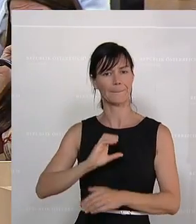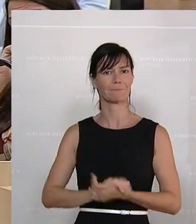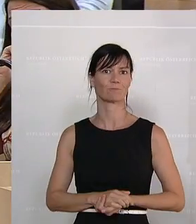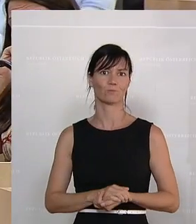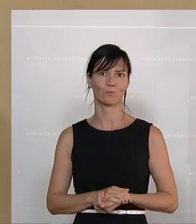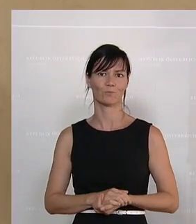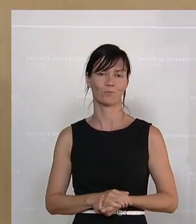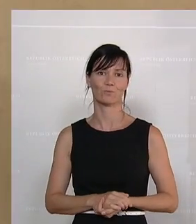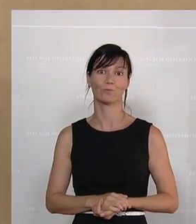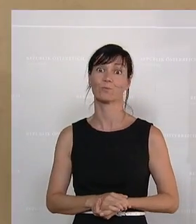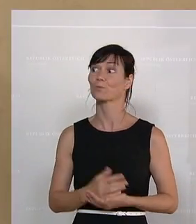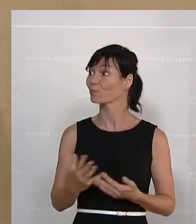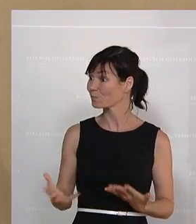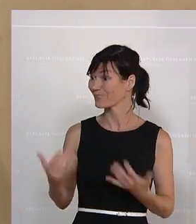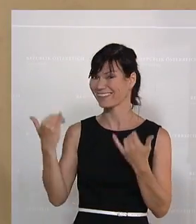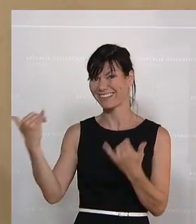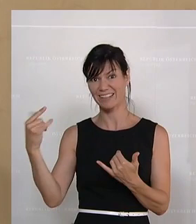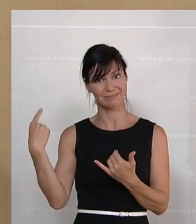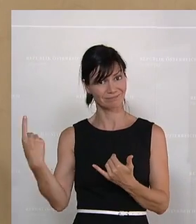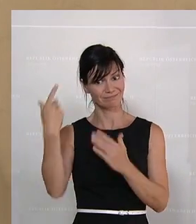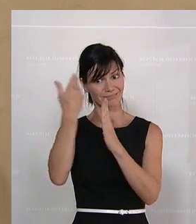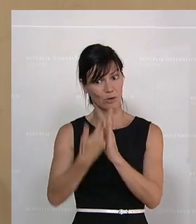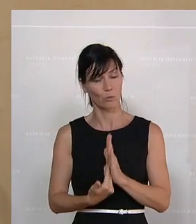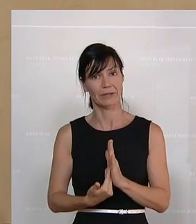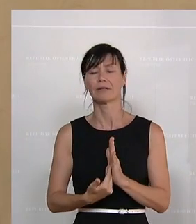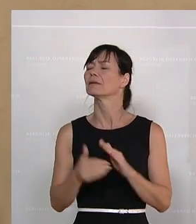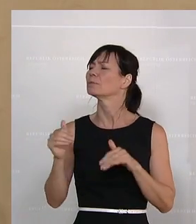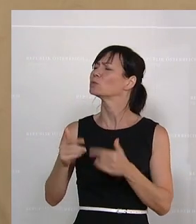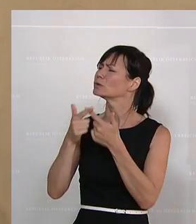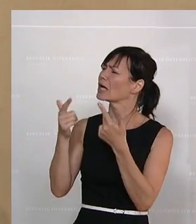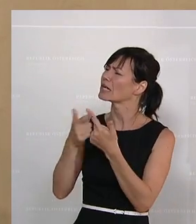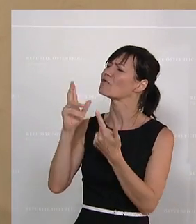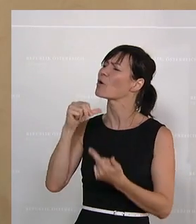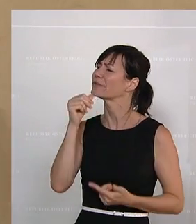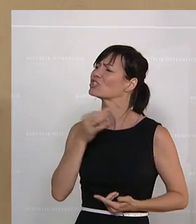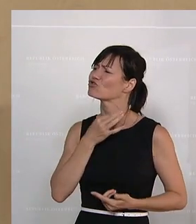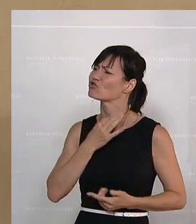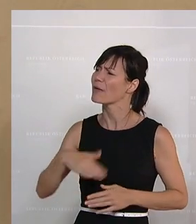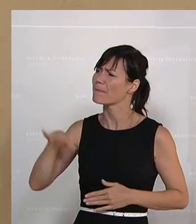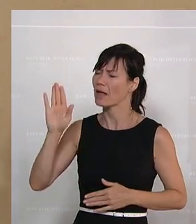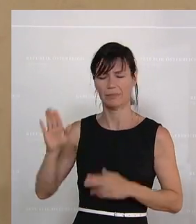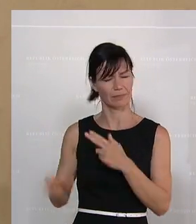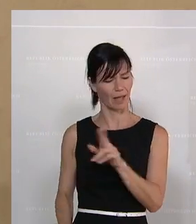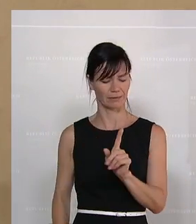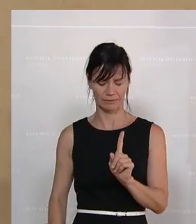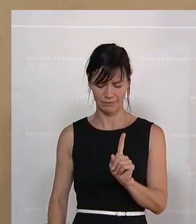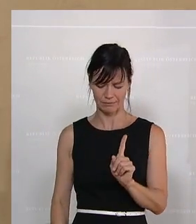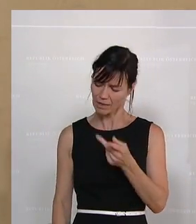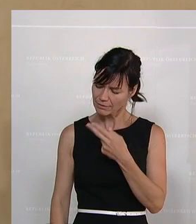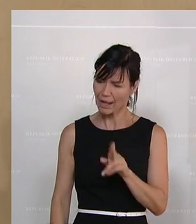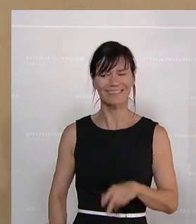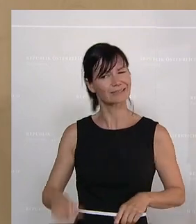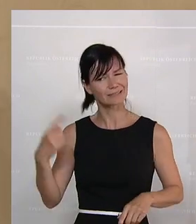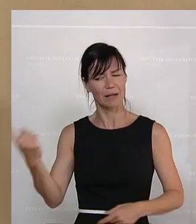wenn sie jetzt sagen wir müssen erklären wieso wird da jetzt nicht mitstimmen meine nein nein bitte sie